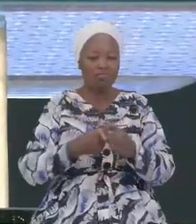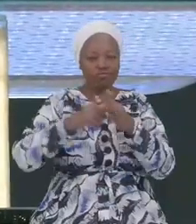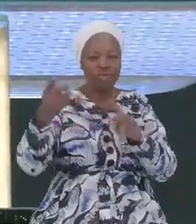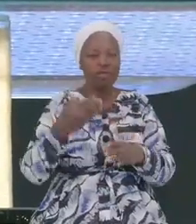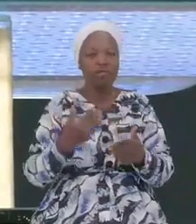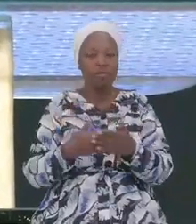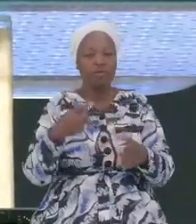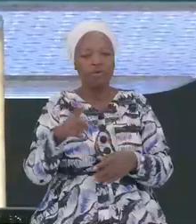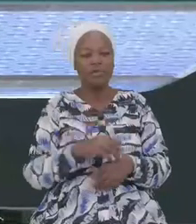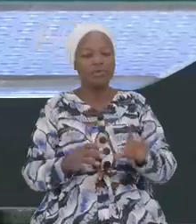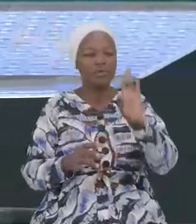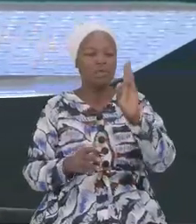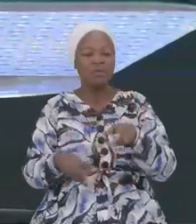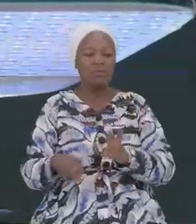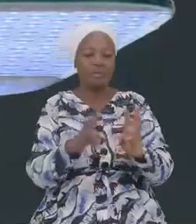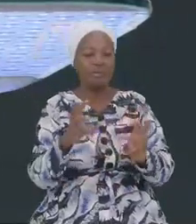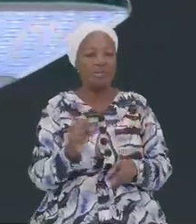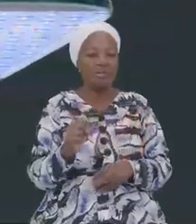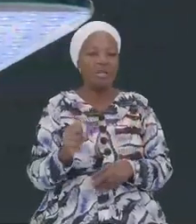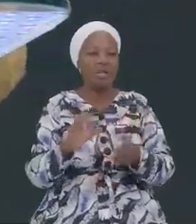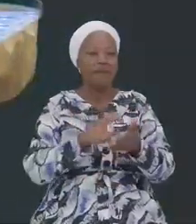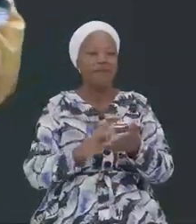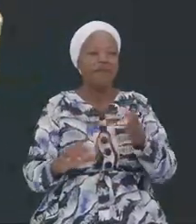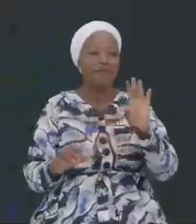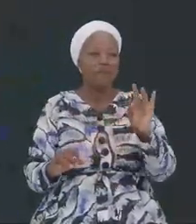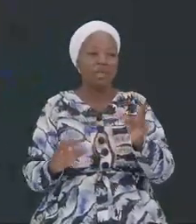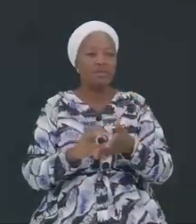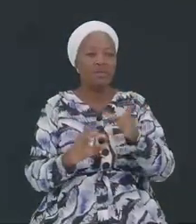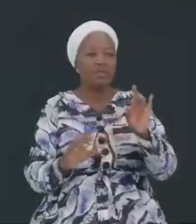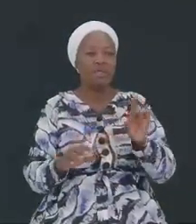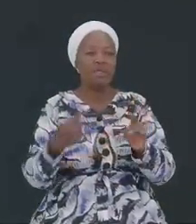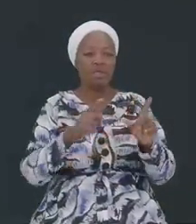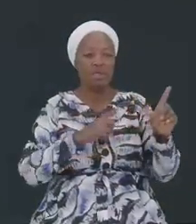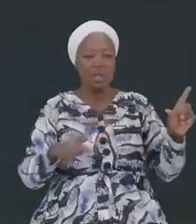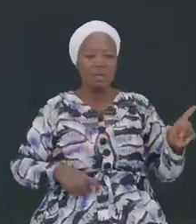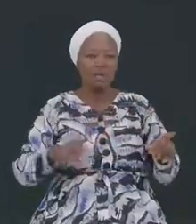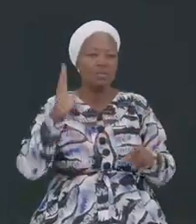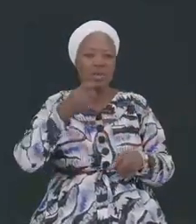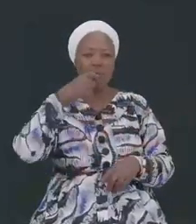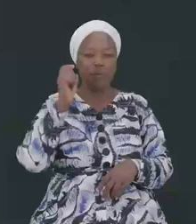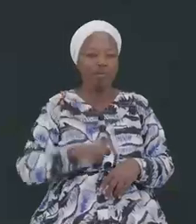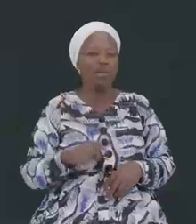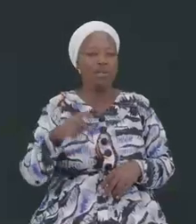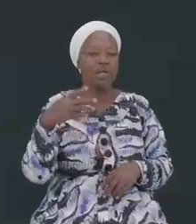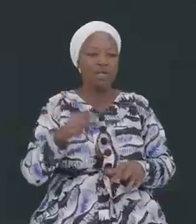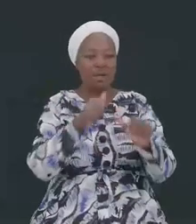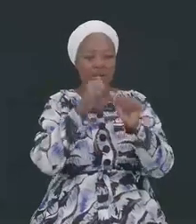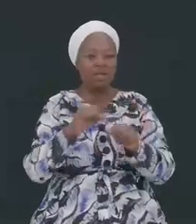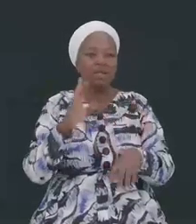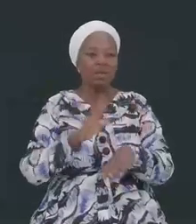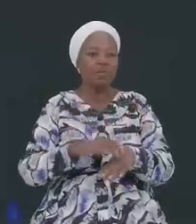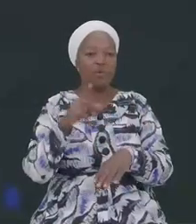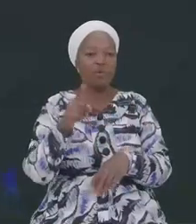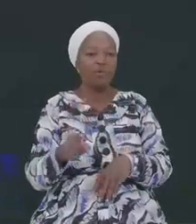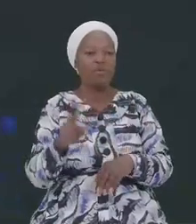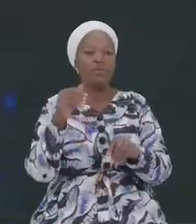chemins. Verset 8, dans le verset 8, il dit, l'Éternel ordonnera à la bénédiction